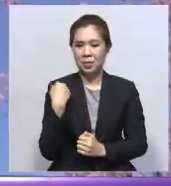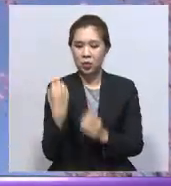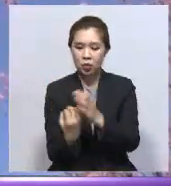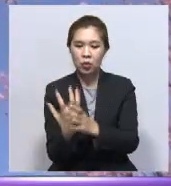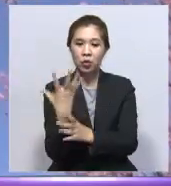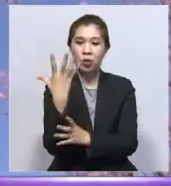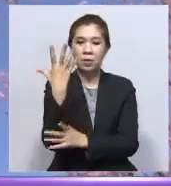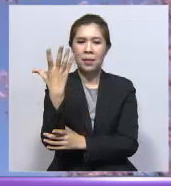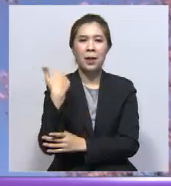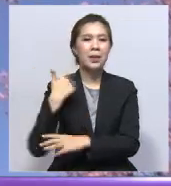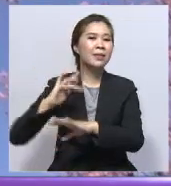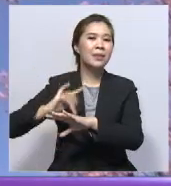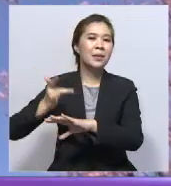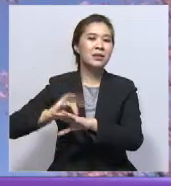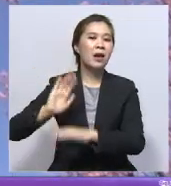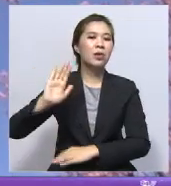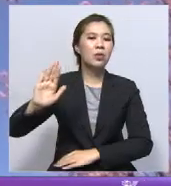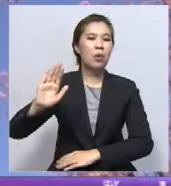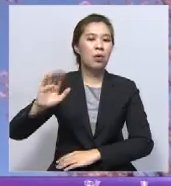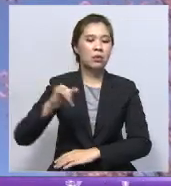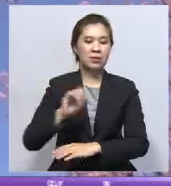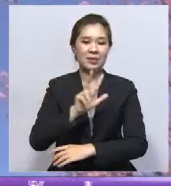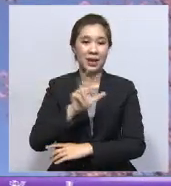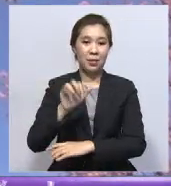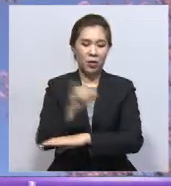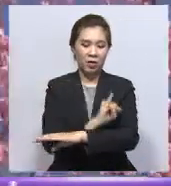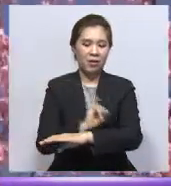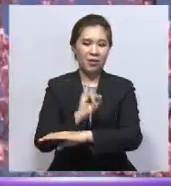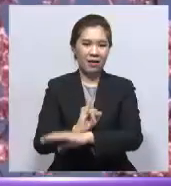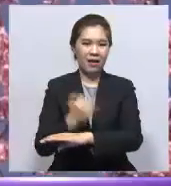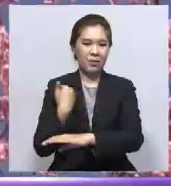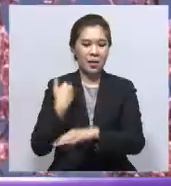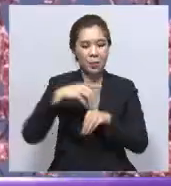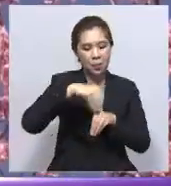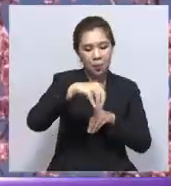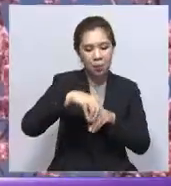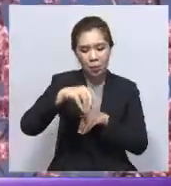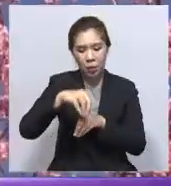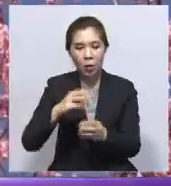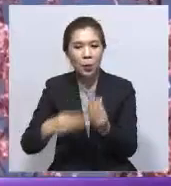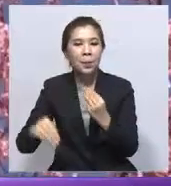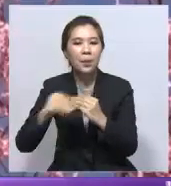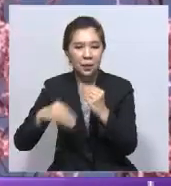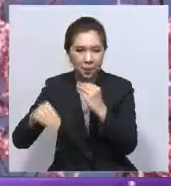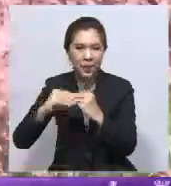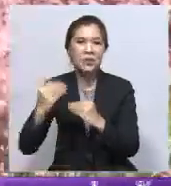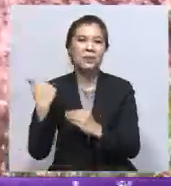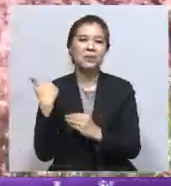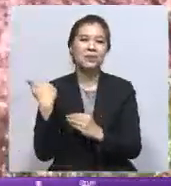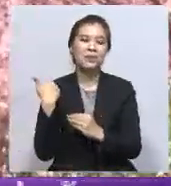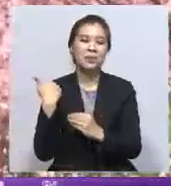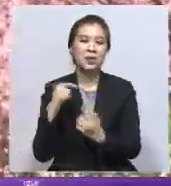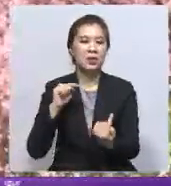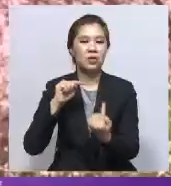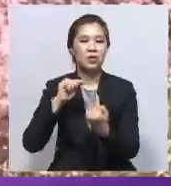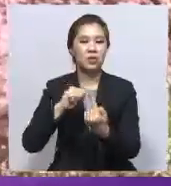เสือโคร่งที่ขึ้นเองตามธรรมชาติเนื้อที่กว่า300ไร่และชาวบ้านร่วมการปลูกเพิ่มเติมบนแปลงปลูกป่าประชาอาสา